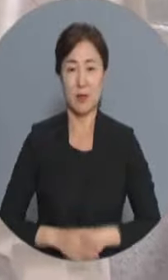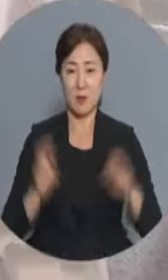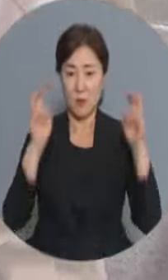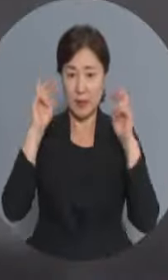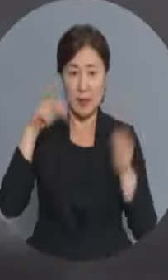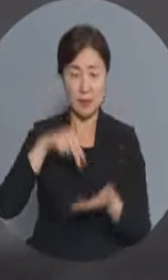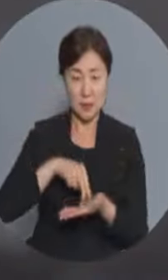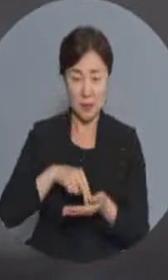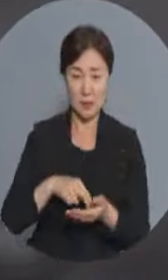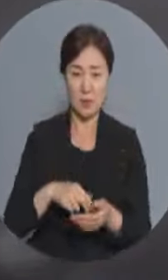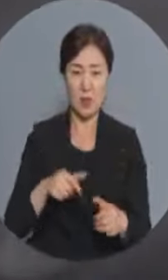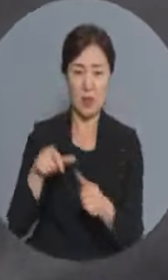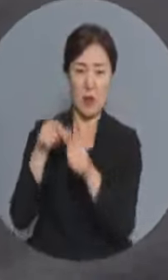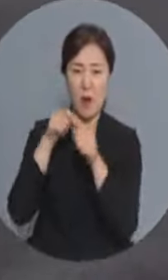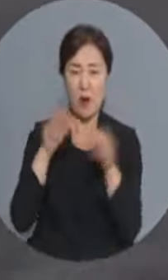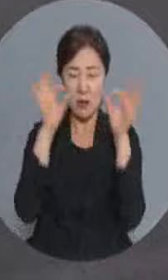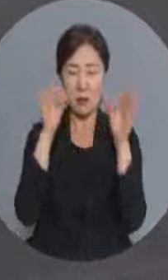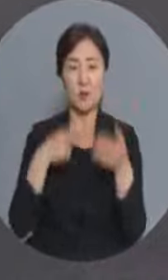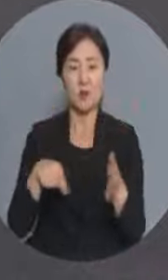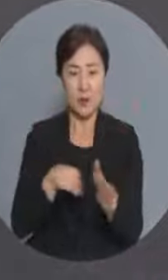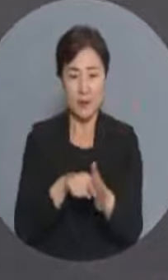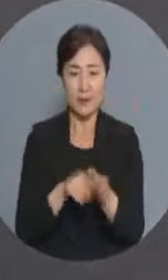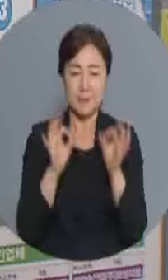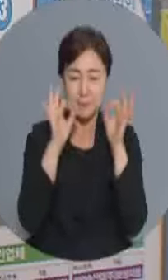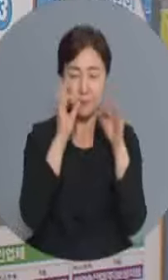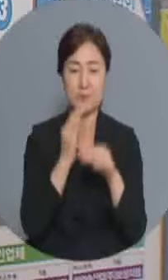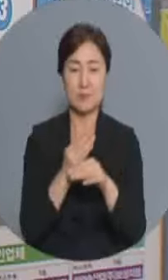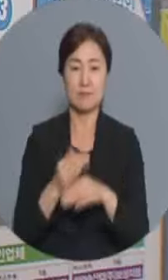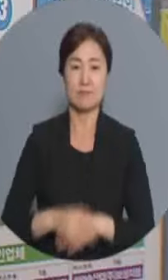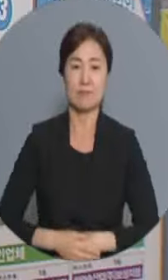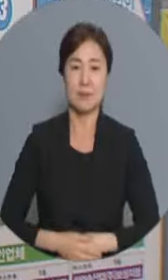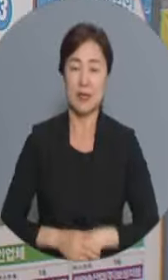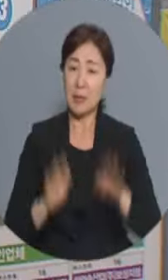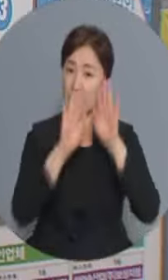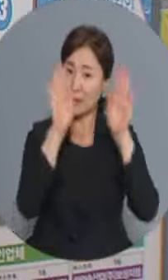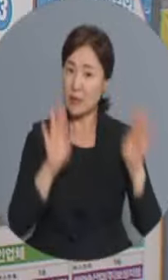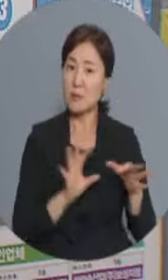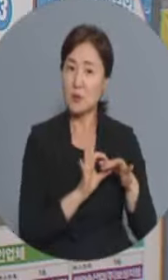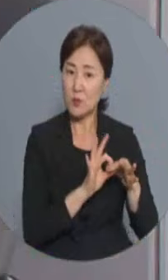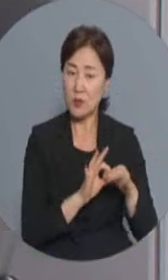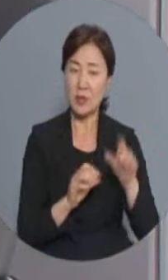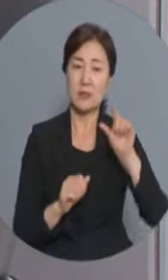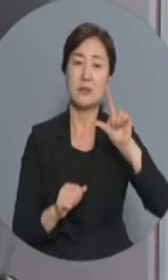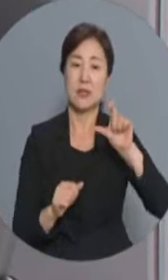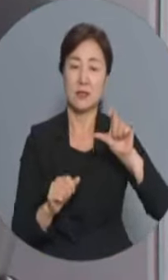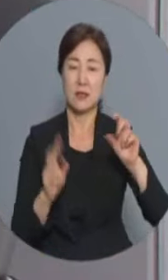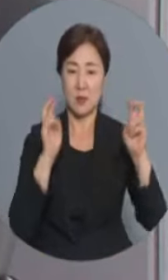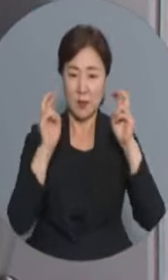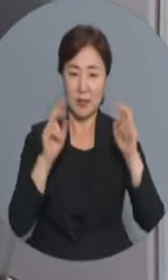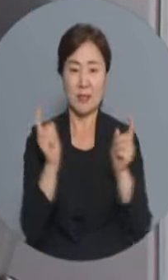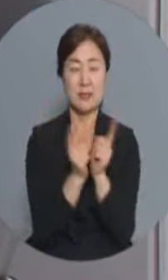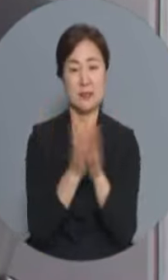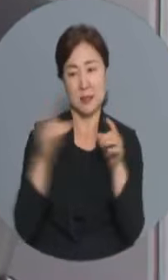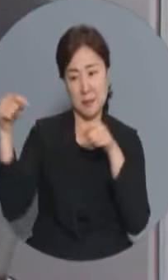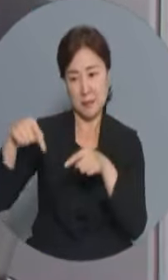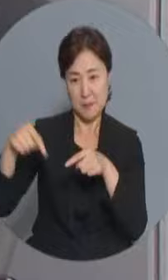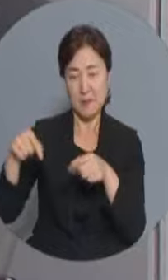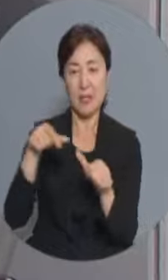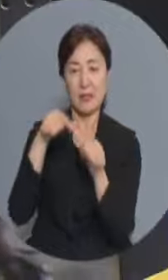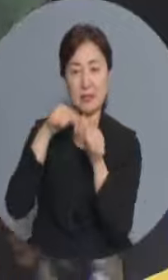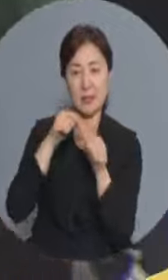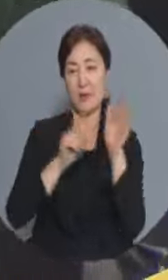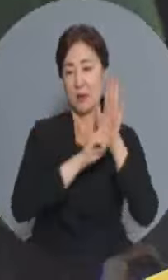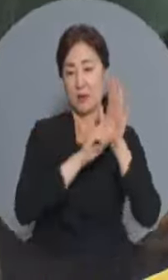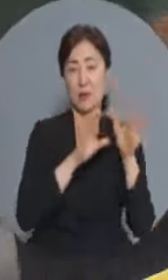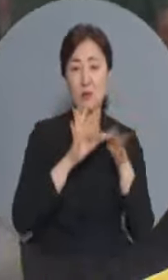부족한 인력을 찾기 위해 발벗고 나섰습니다. 이날 박람회에서만 15개 기업의 현장 면접과 채용 게시대를